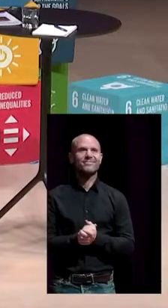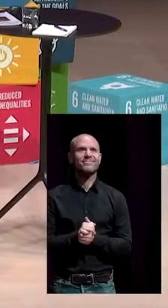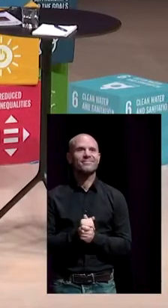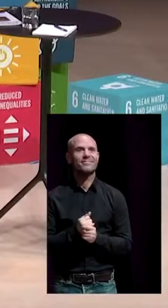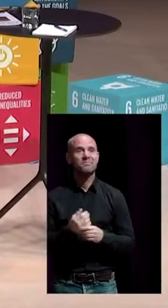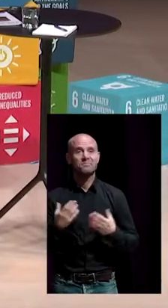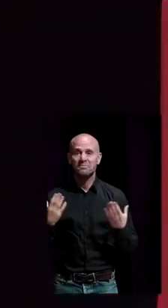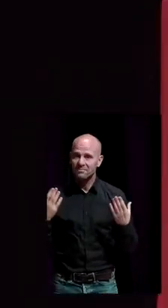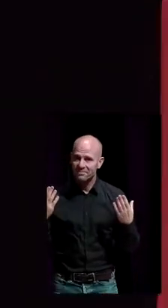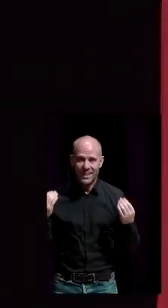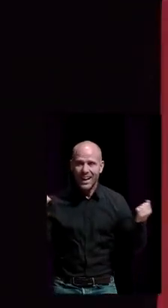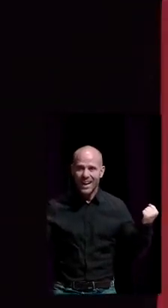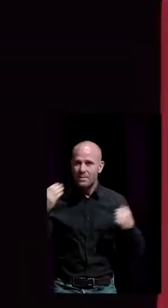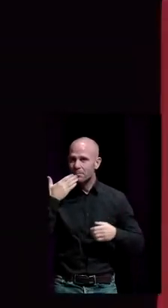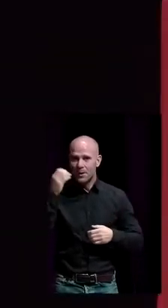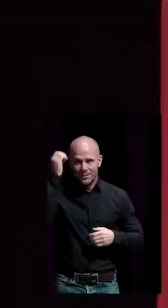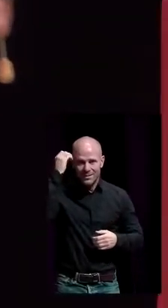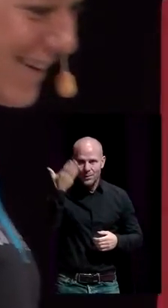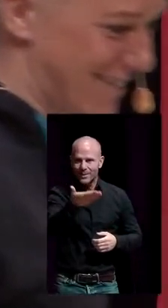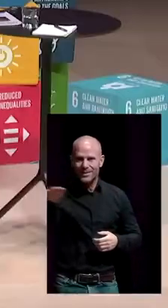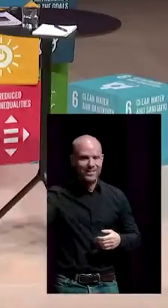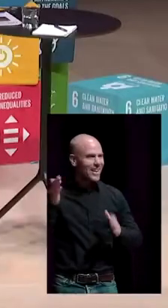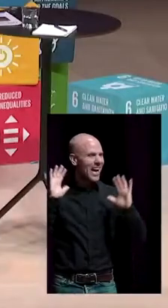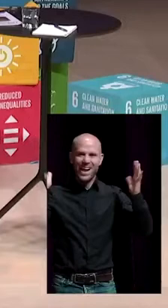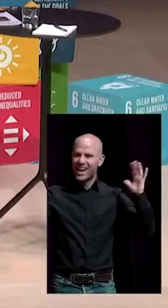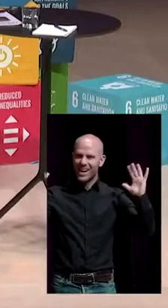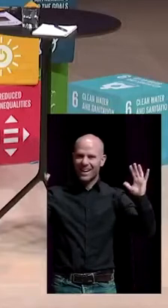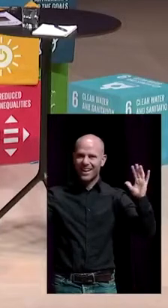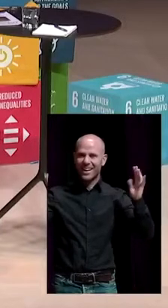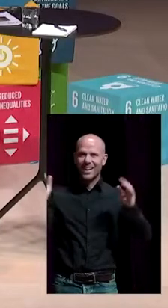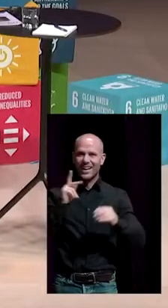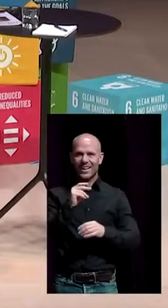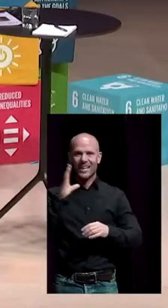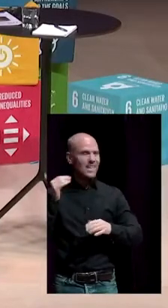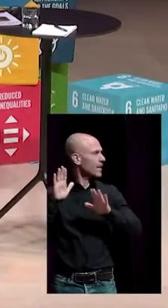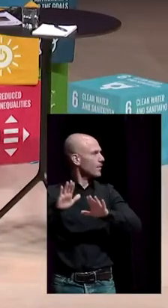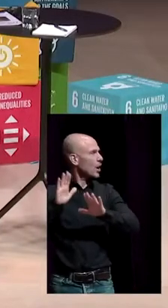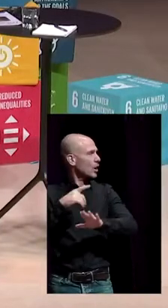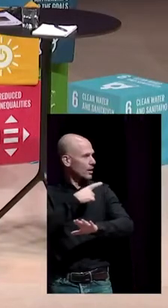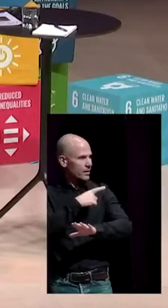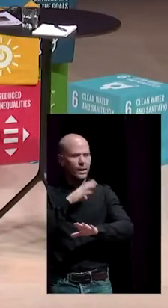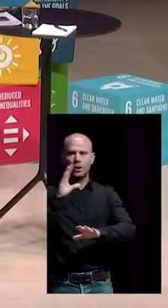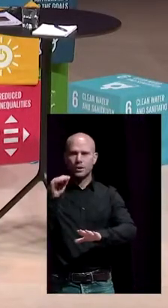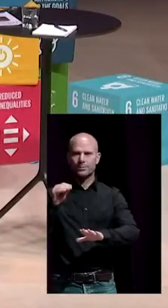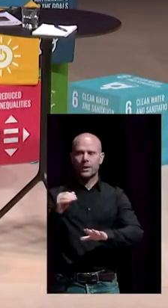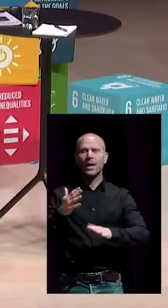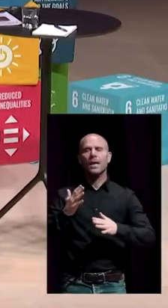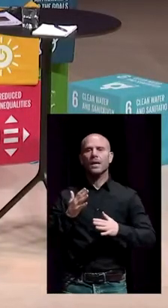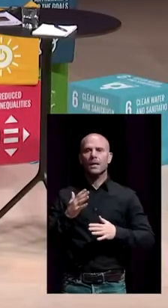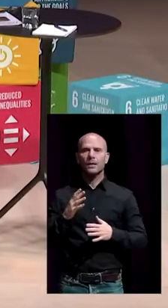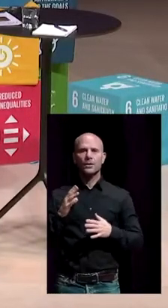Så! Gud vad bra, vad duktiga ni var! Fantastiskt. Vad bra. Kajsa stannar kvar lite stund till. Wow. Ja, fysiskt aktivt,